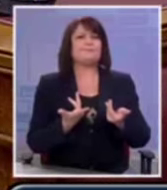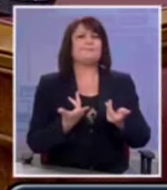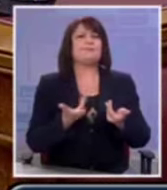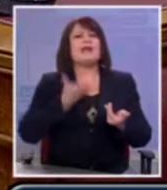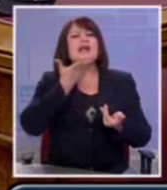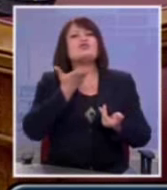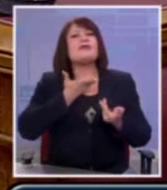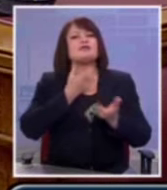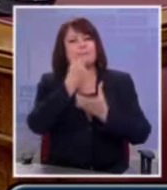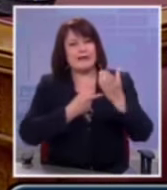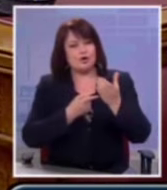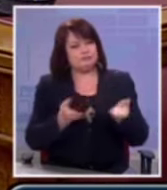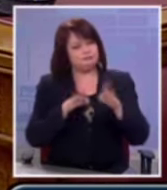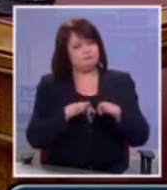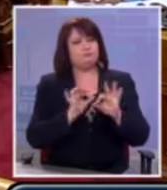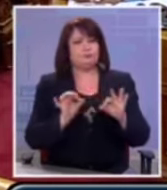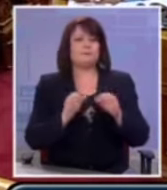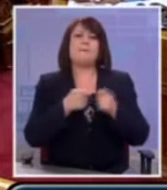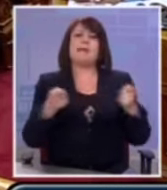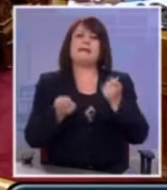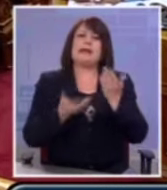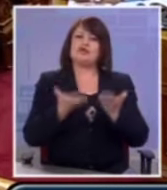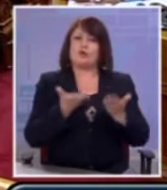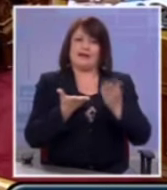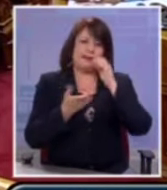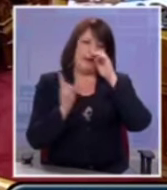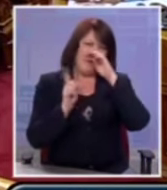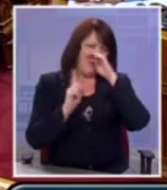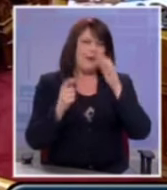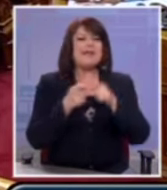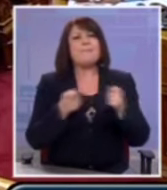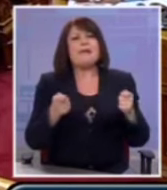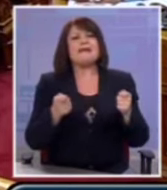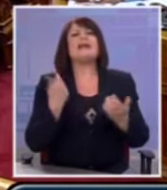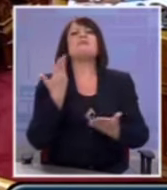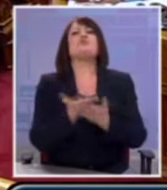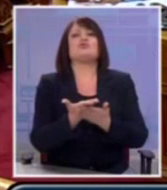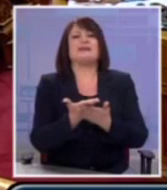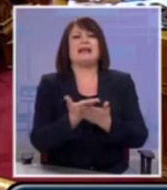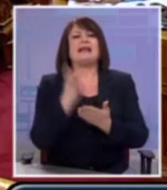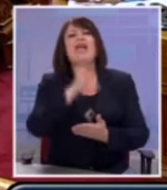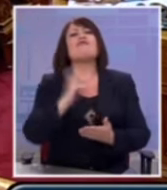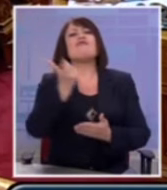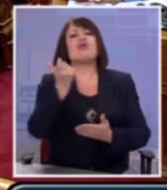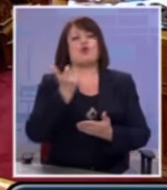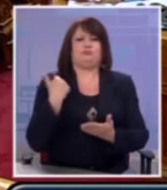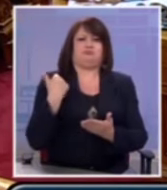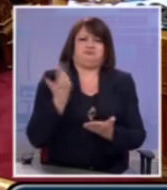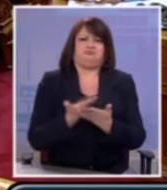κενού με μέτρα ισοδύναμα και όχι με αυτά τα οποία ζητούν οι εταίροι μας. Δηλαδή,